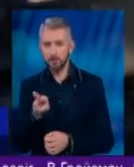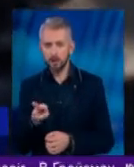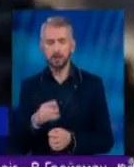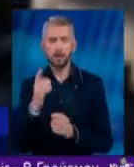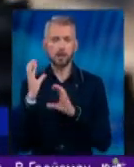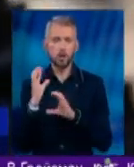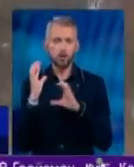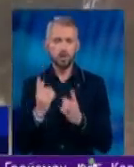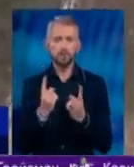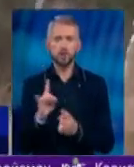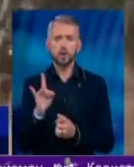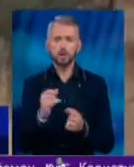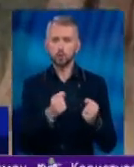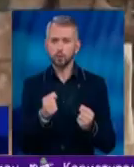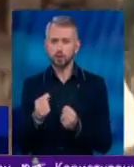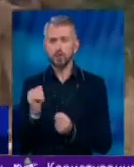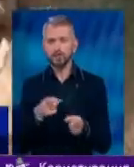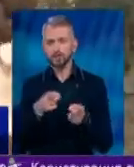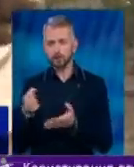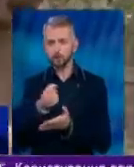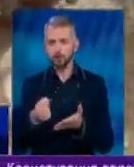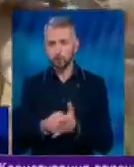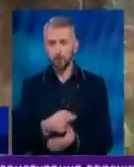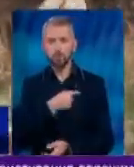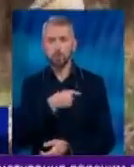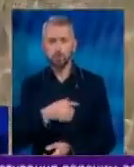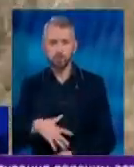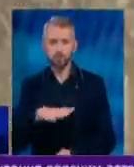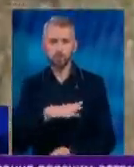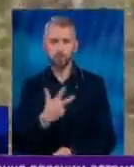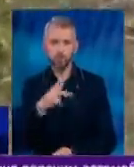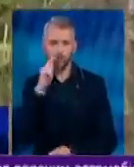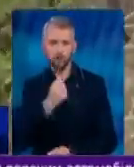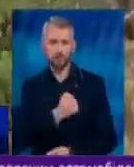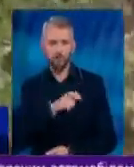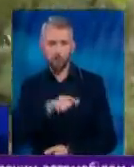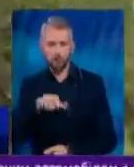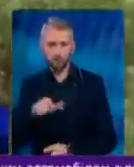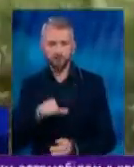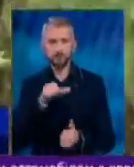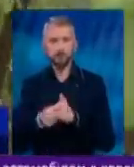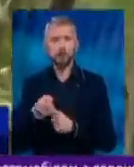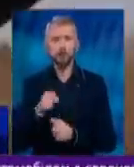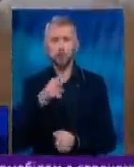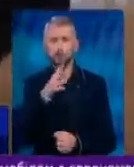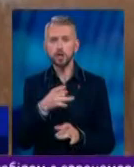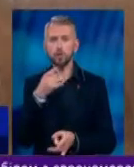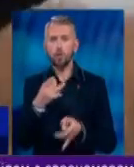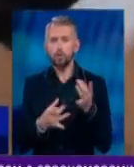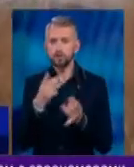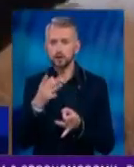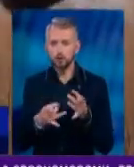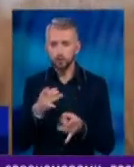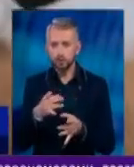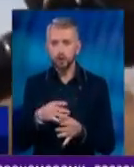гранатомети, великокаліберні кулемети та стрілецьку зброю. Поранень зазнали 3 українських військових. Окрім того, під час обстрілу